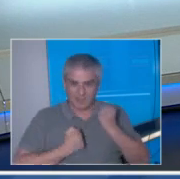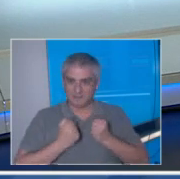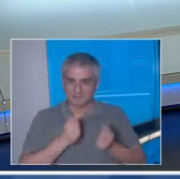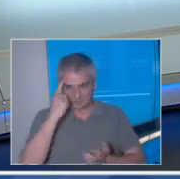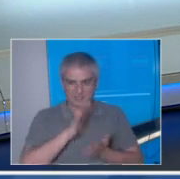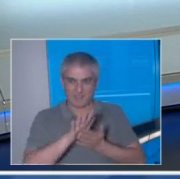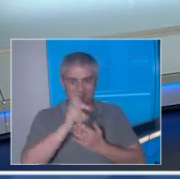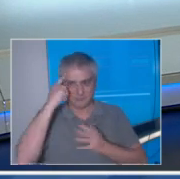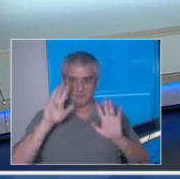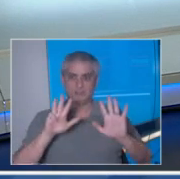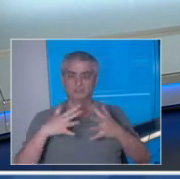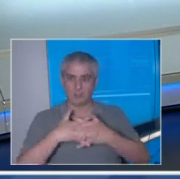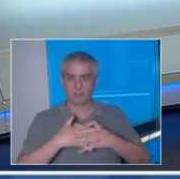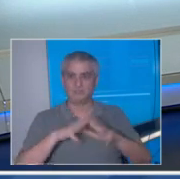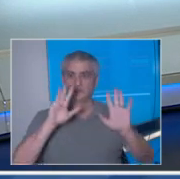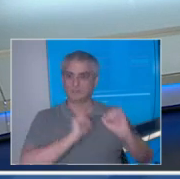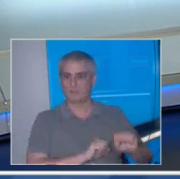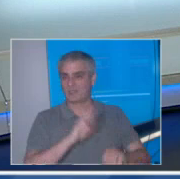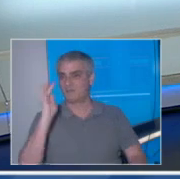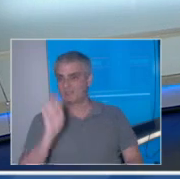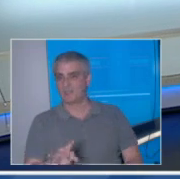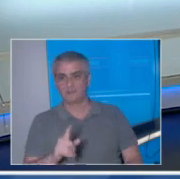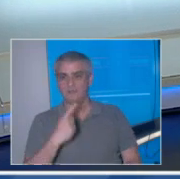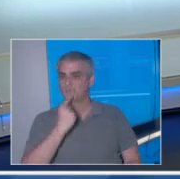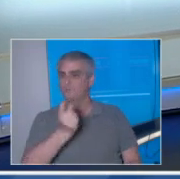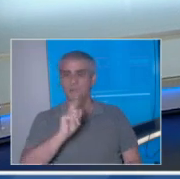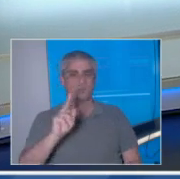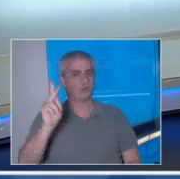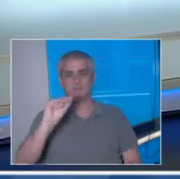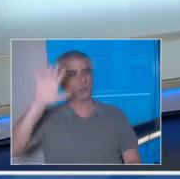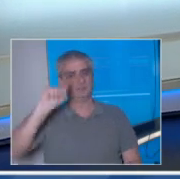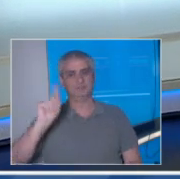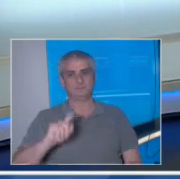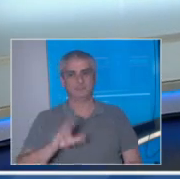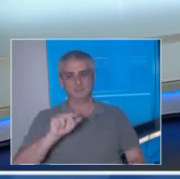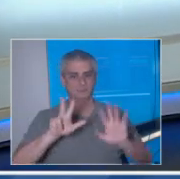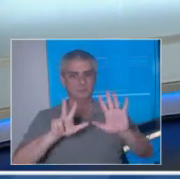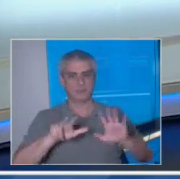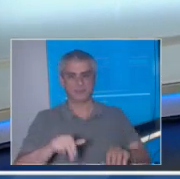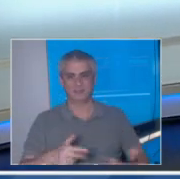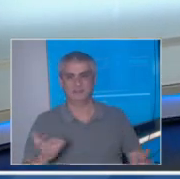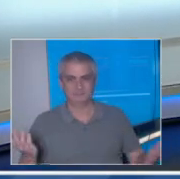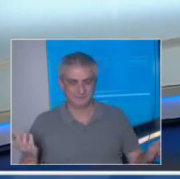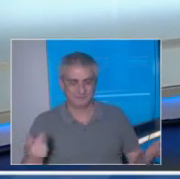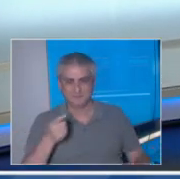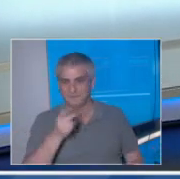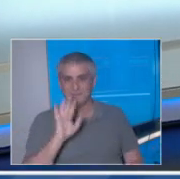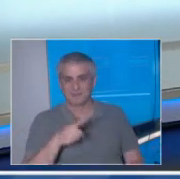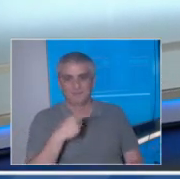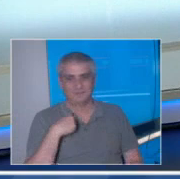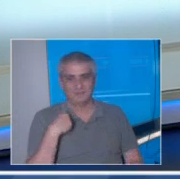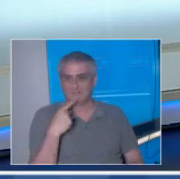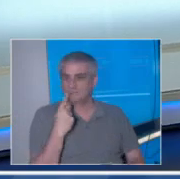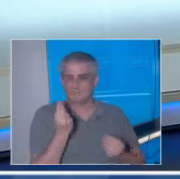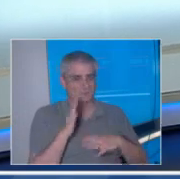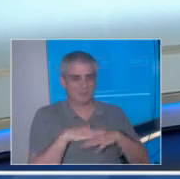תראה, הוא יודע שיש 9 לקואליציה. 9 בעד, 4 נגד, 1 נמנע. לא, קרויזר לא הצביע, זה היה צריך להיות 8. עכשיו תקשיבו, זה גם משימה כמעט בלתי